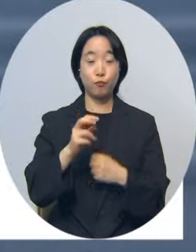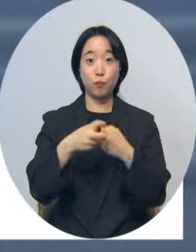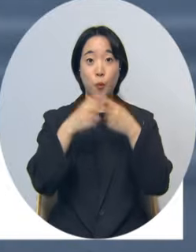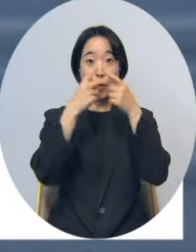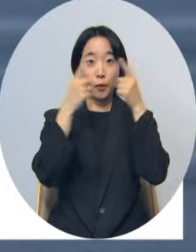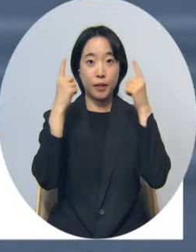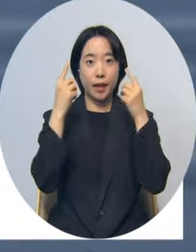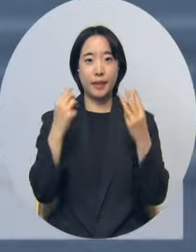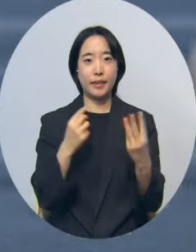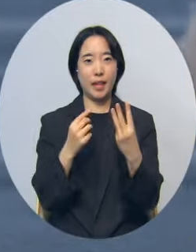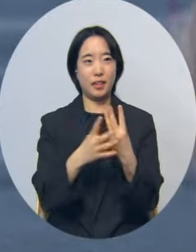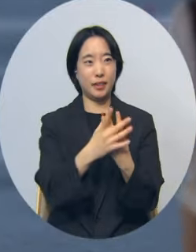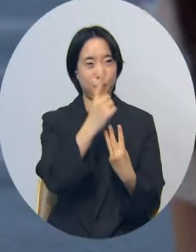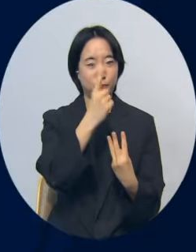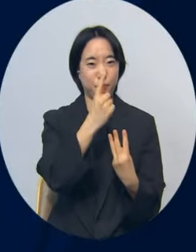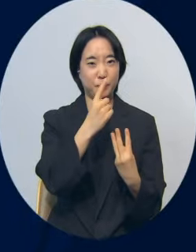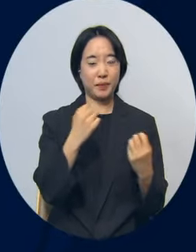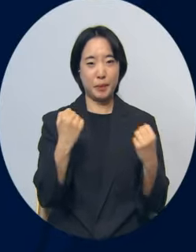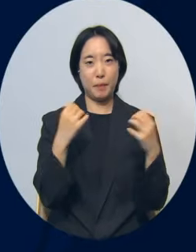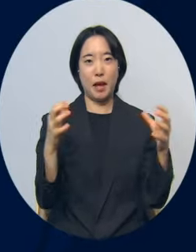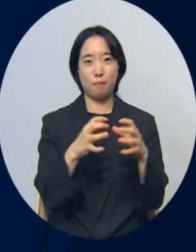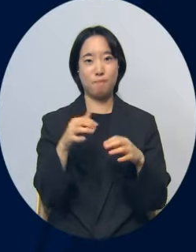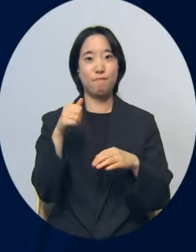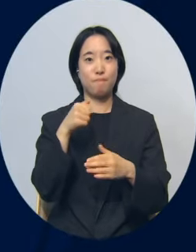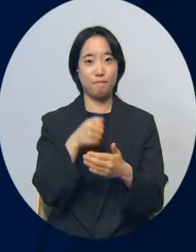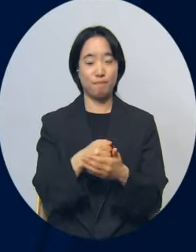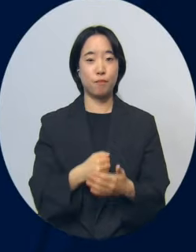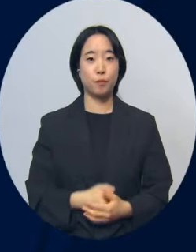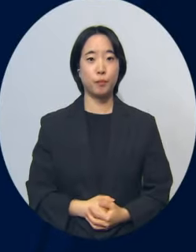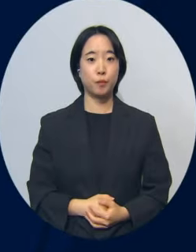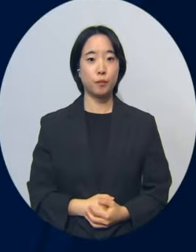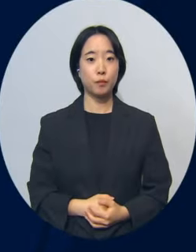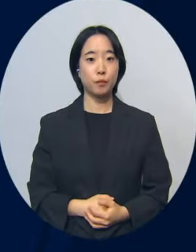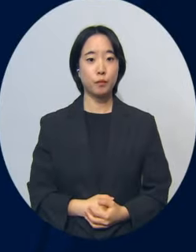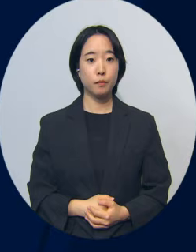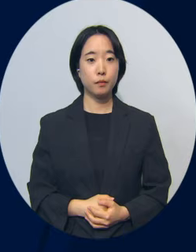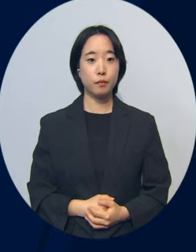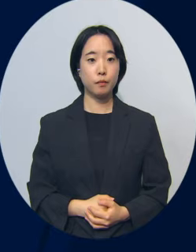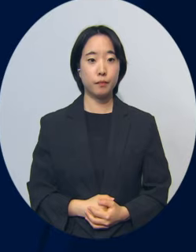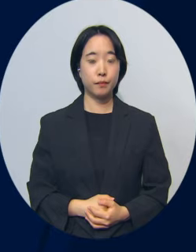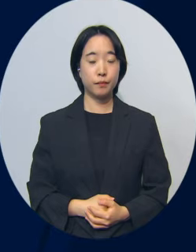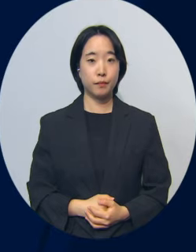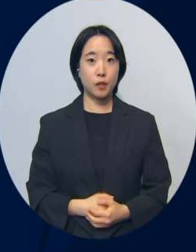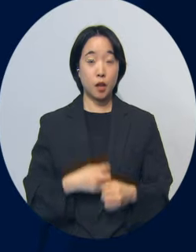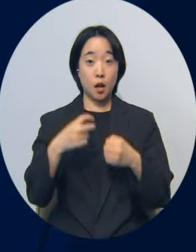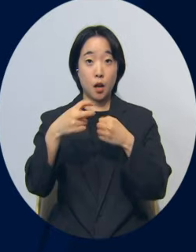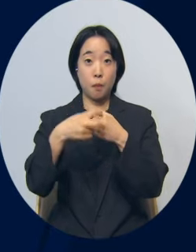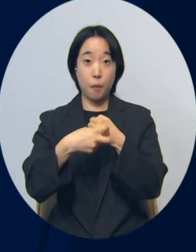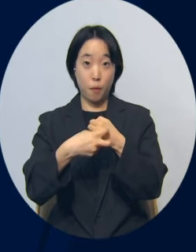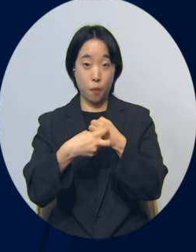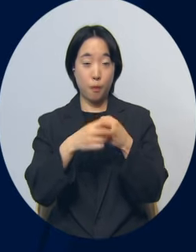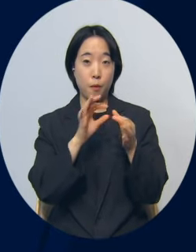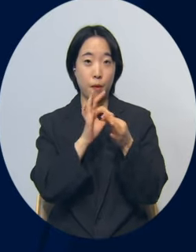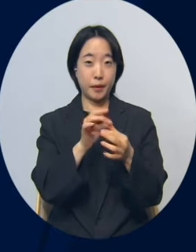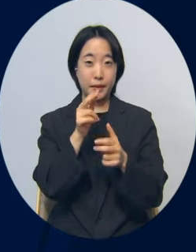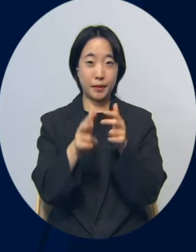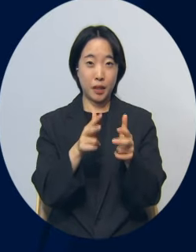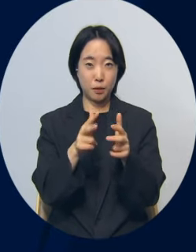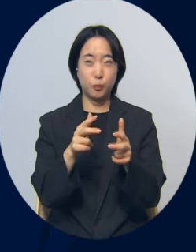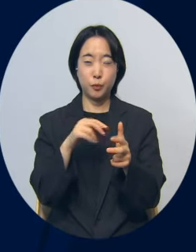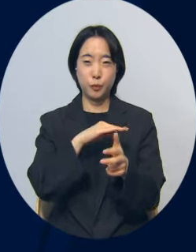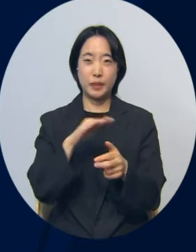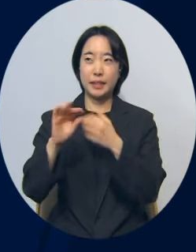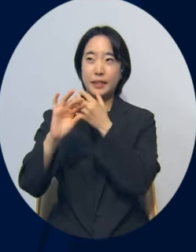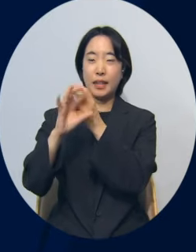전문 인력을 양성하기로 했습니다. 3개 대학은 글로벌 네트워크를 활용해 보건의료 산업 분야에서 공적 개발 원조를